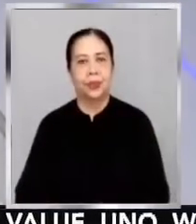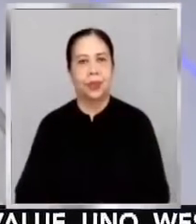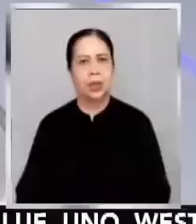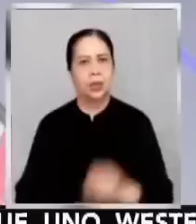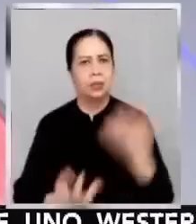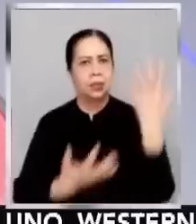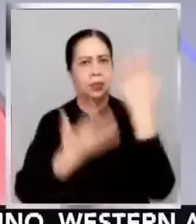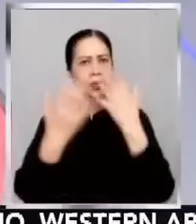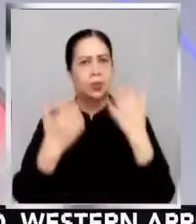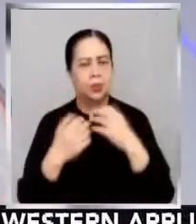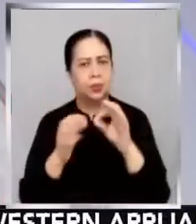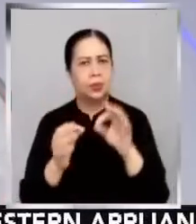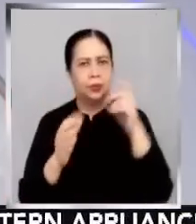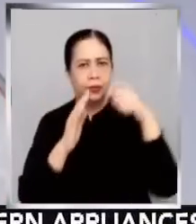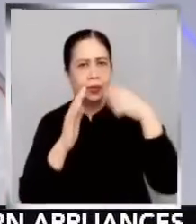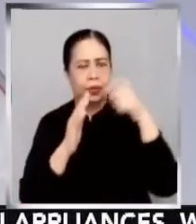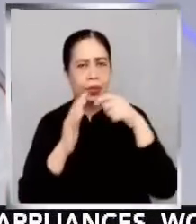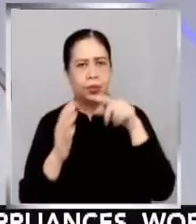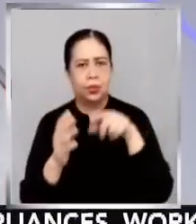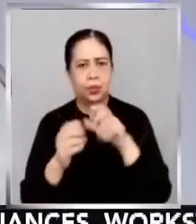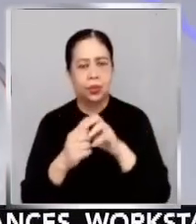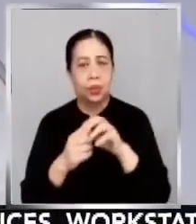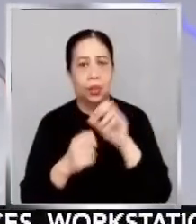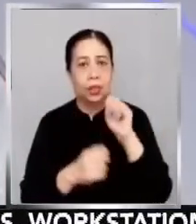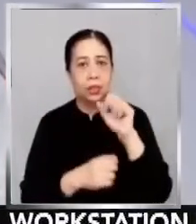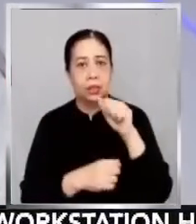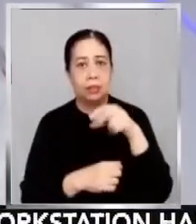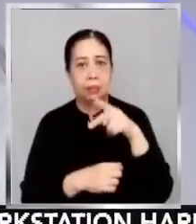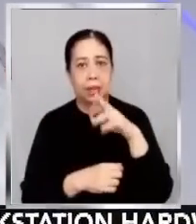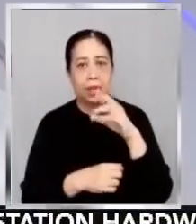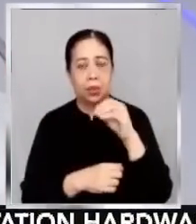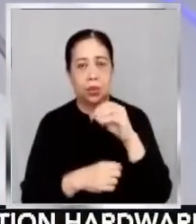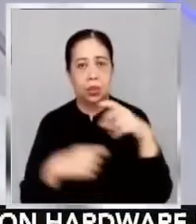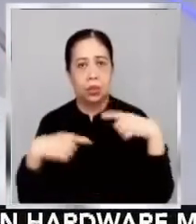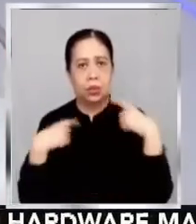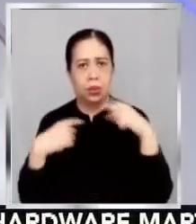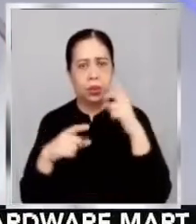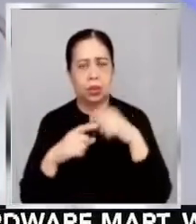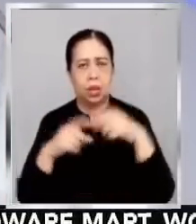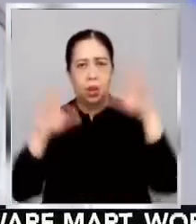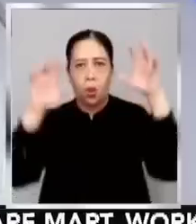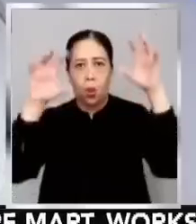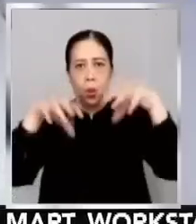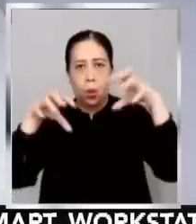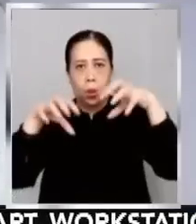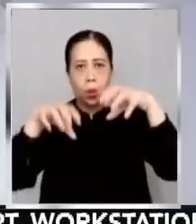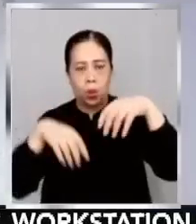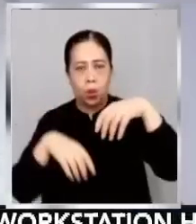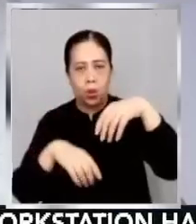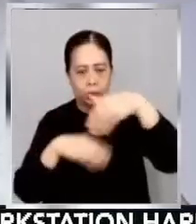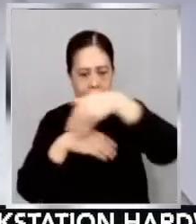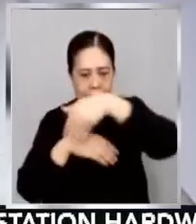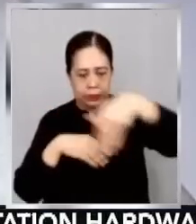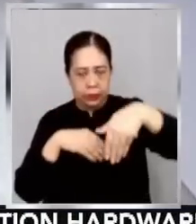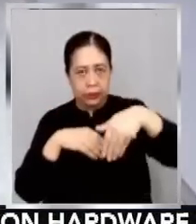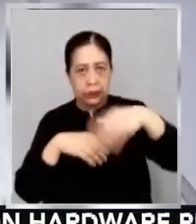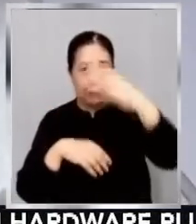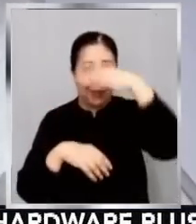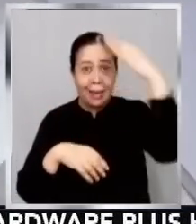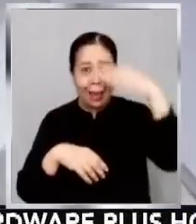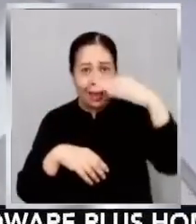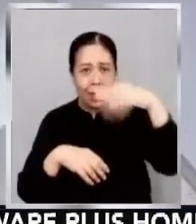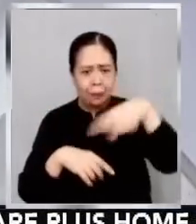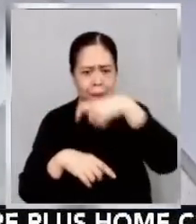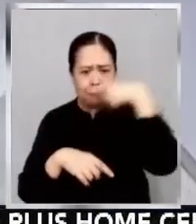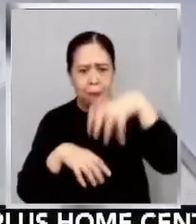viral video online. Sa San Pedro, Laguna kasi nakuhanan ng malakas na ulan, pero sa boundary nito sa Binyan, halos tuyo raw ang